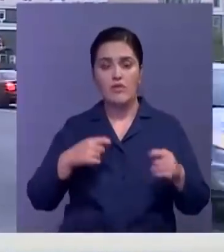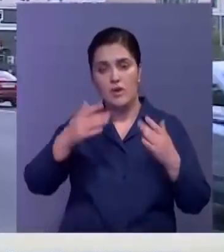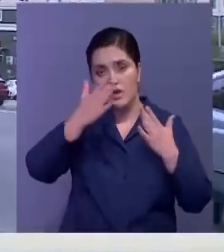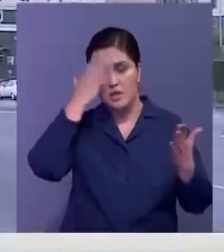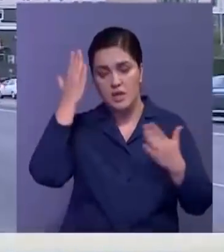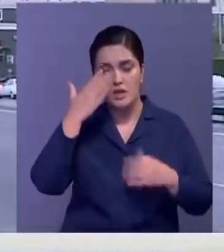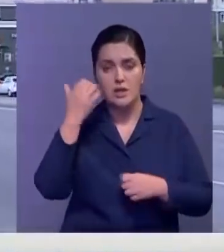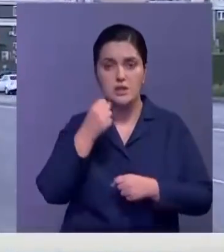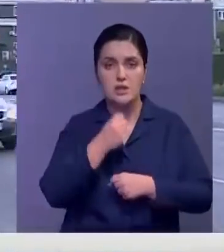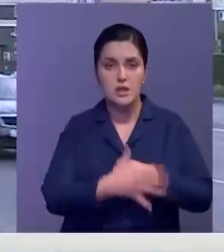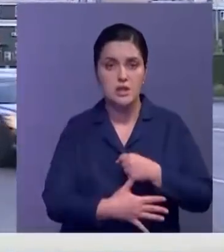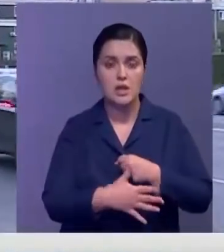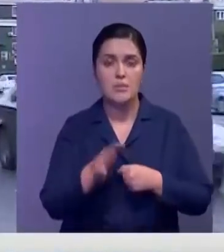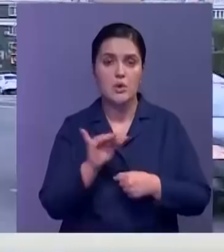этом...